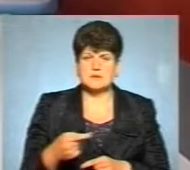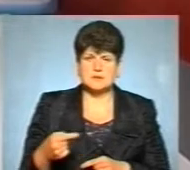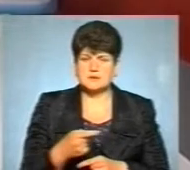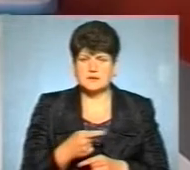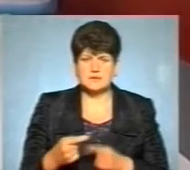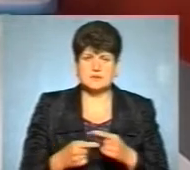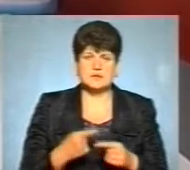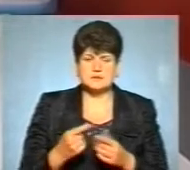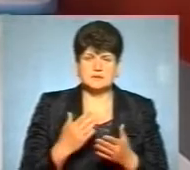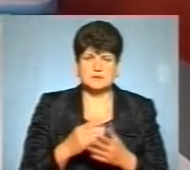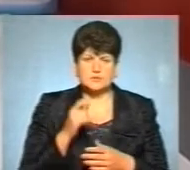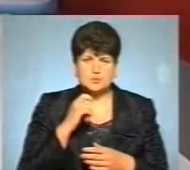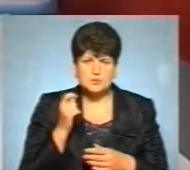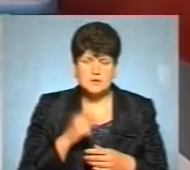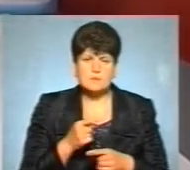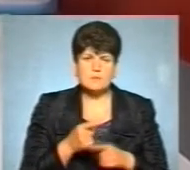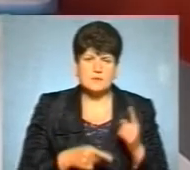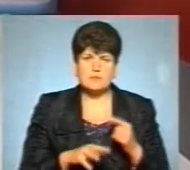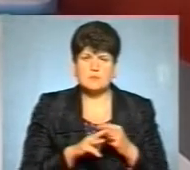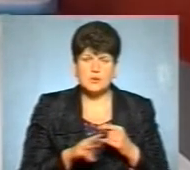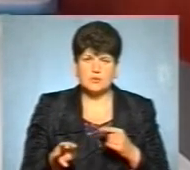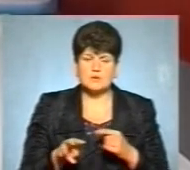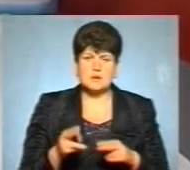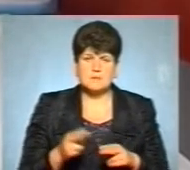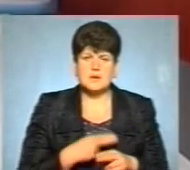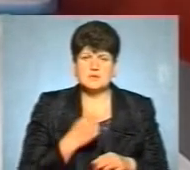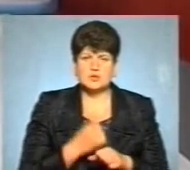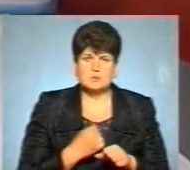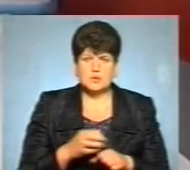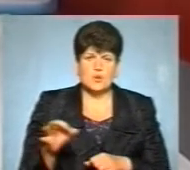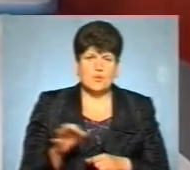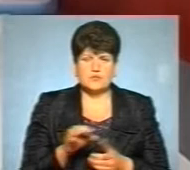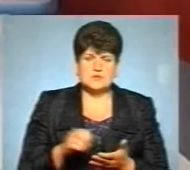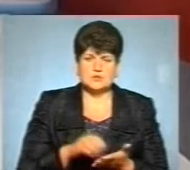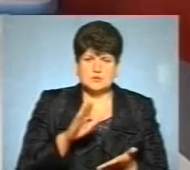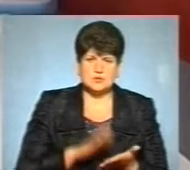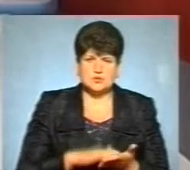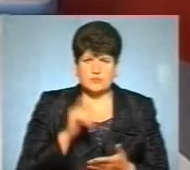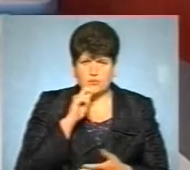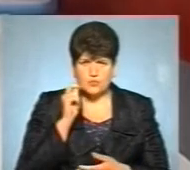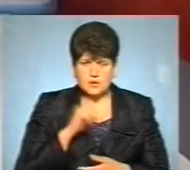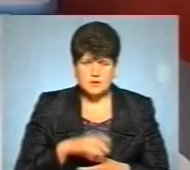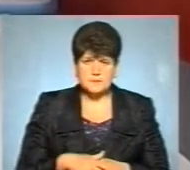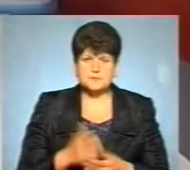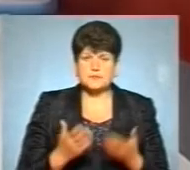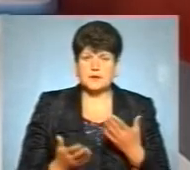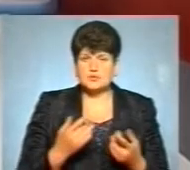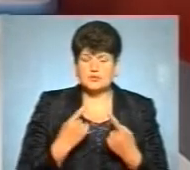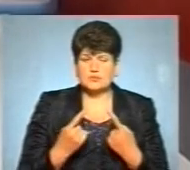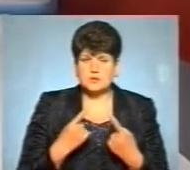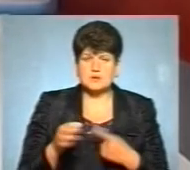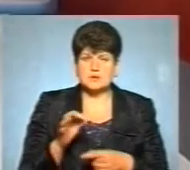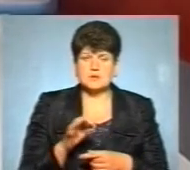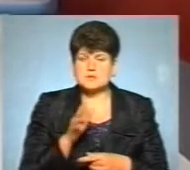який ми маємо в Україні, оскільки 500 000 безробітних офіційно зареєстрованих по всій Україні. А якщо говорити саме